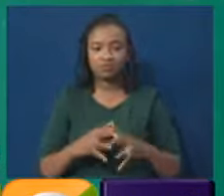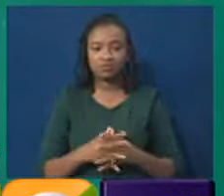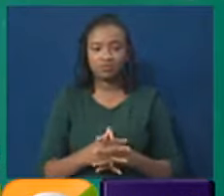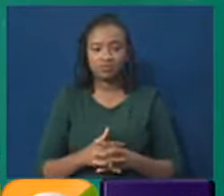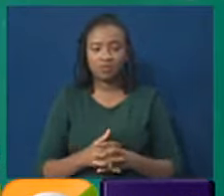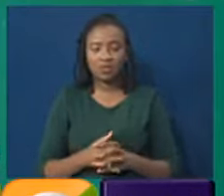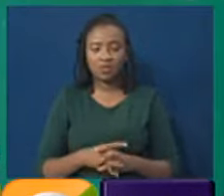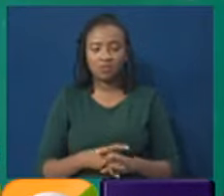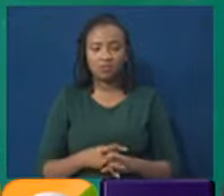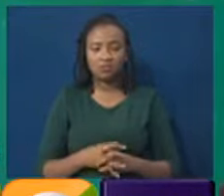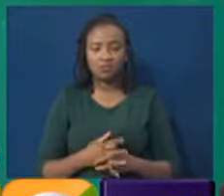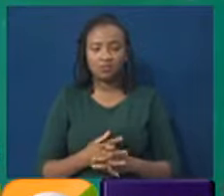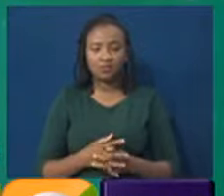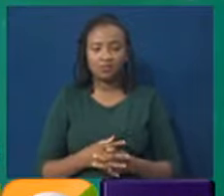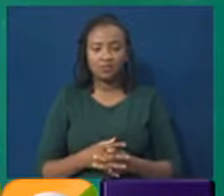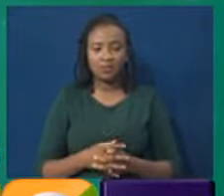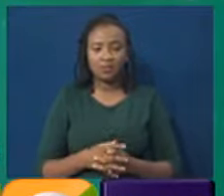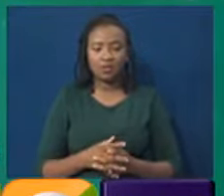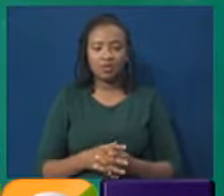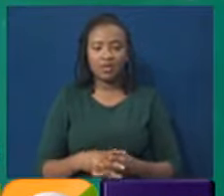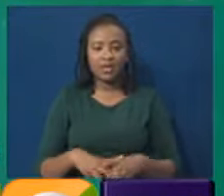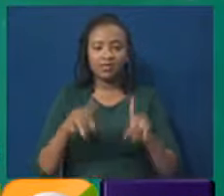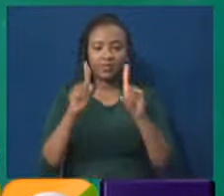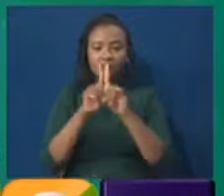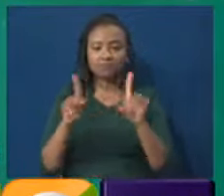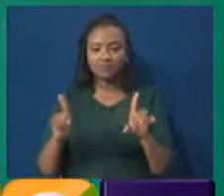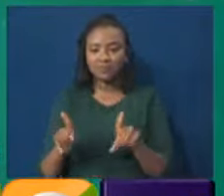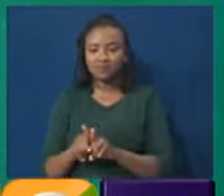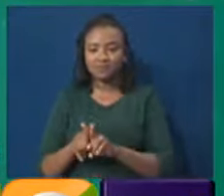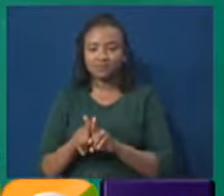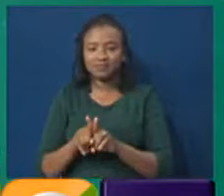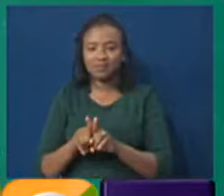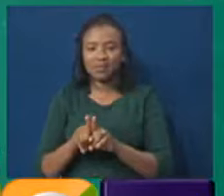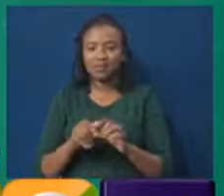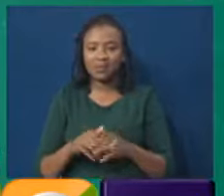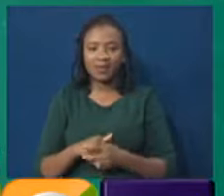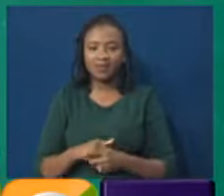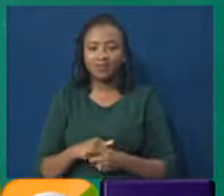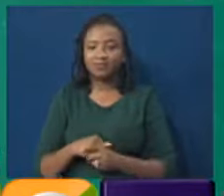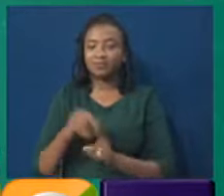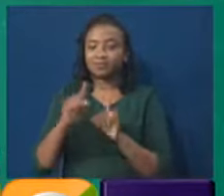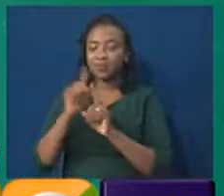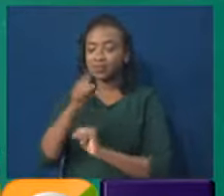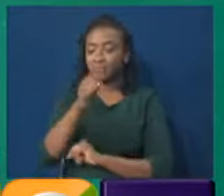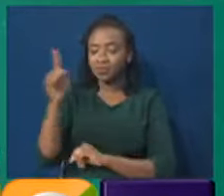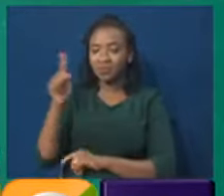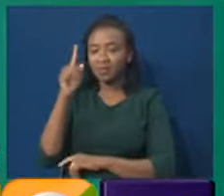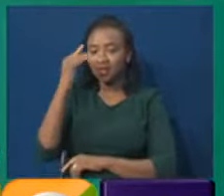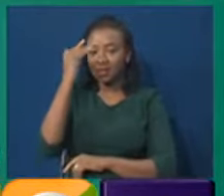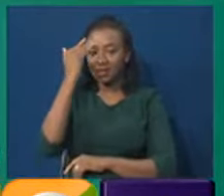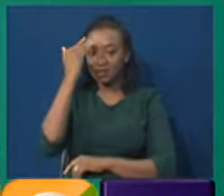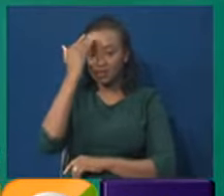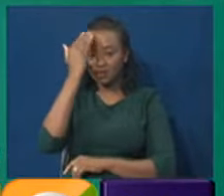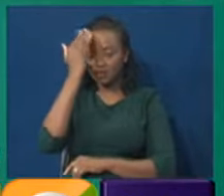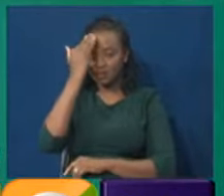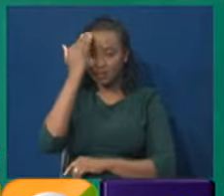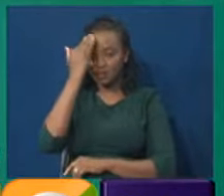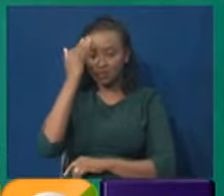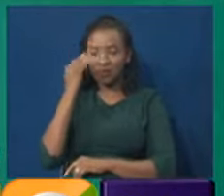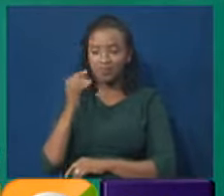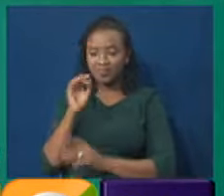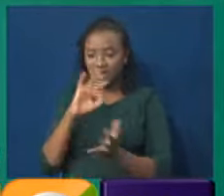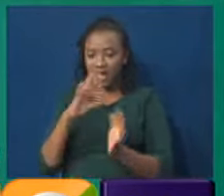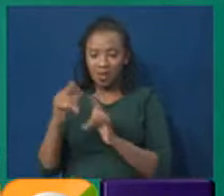So unaona hapo ni pesa ambazo hazijui zinaenda wapi. So hiyo pia kumekuwa na hiyo mambo ya